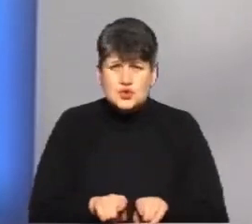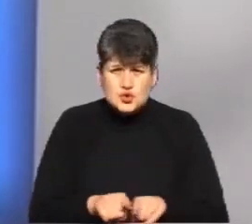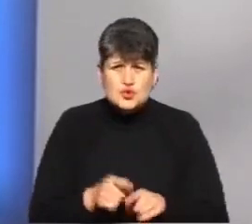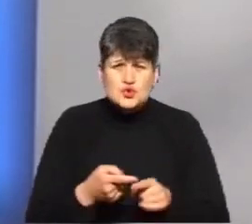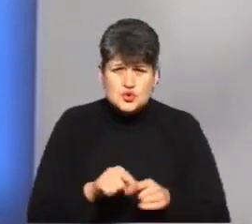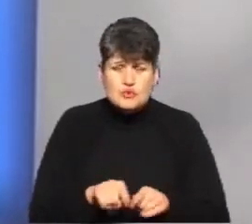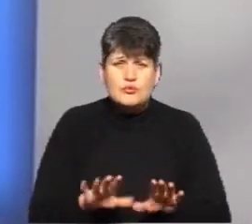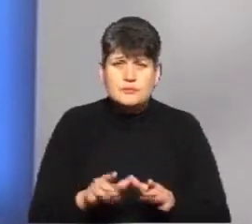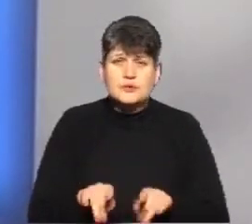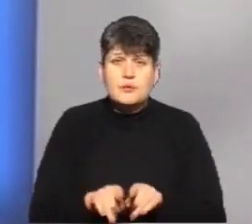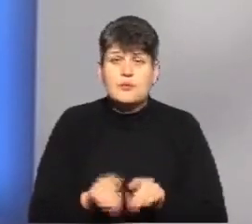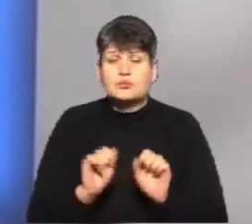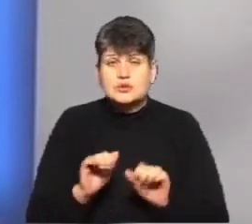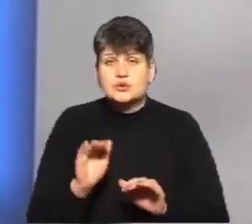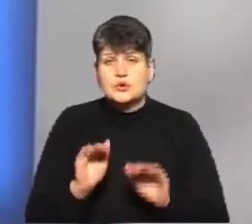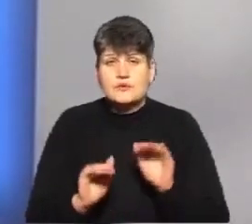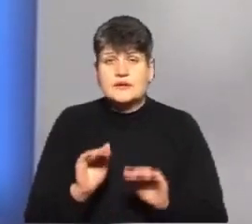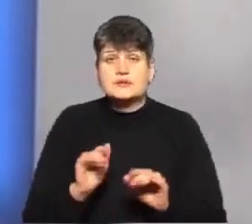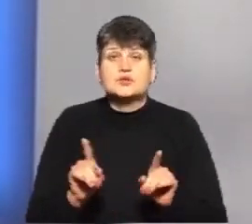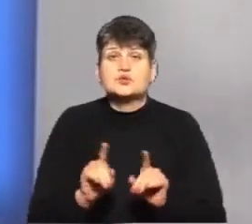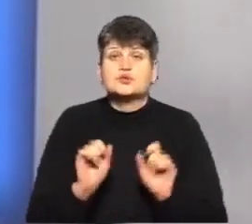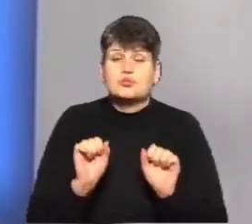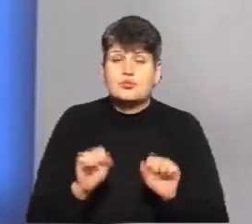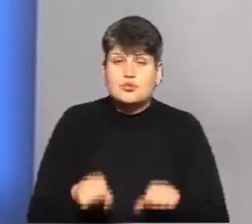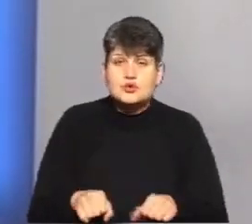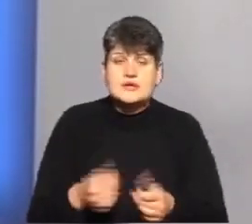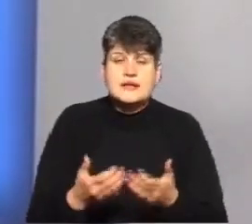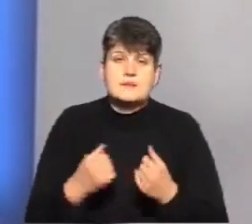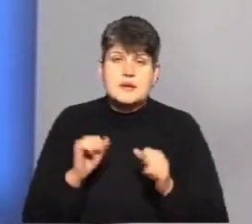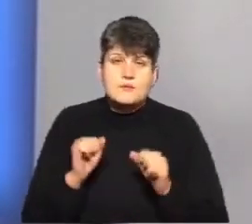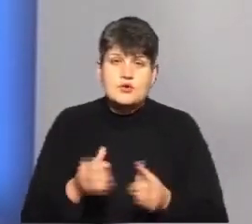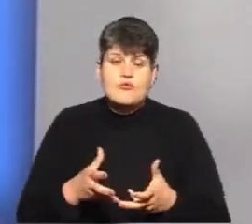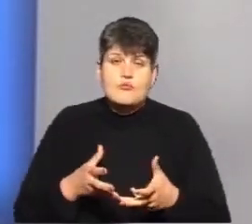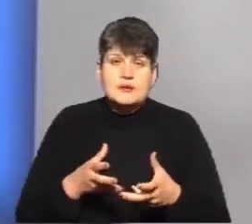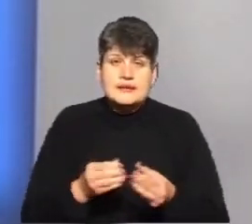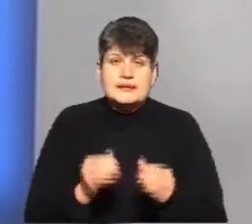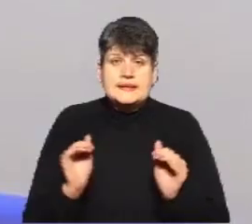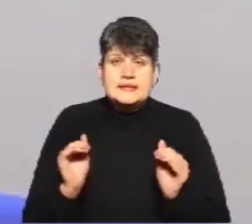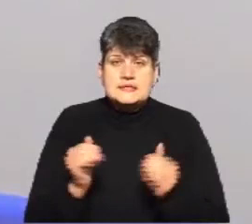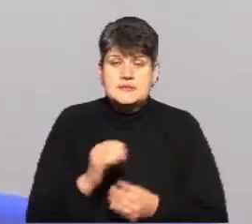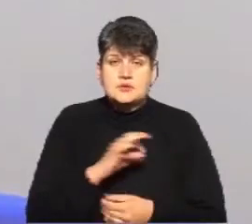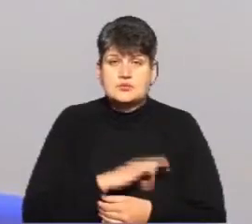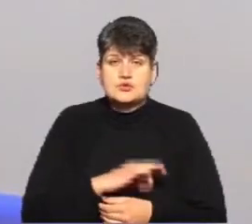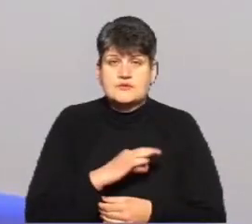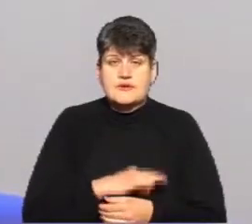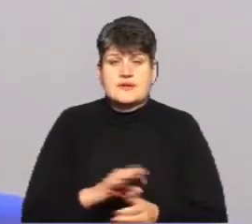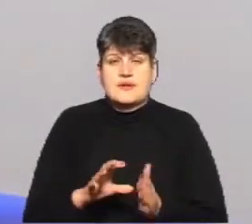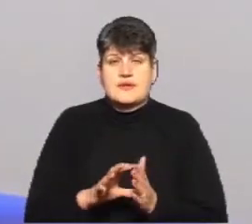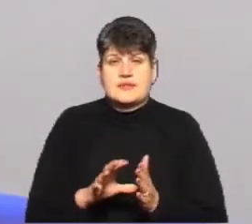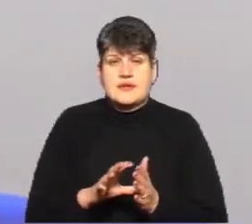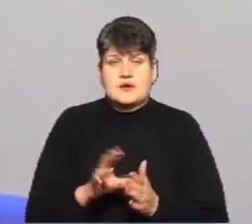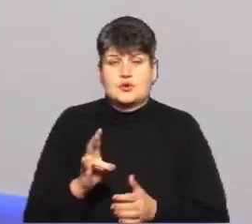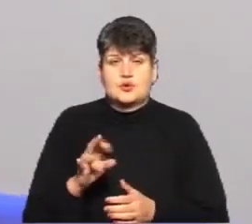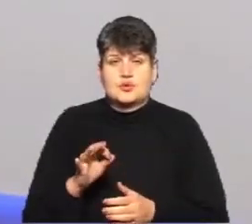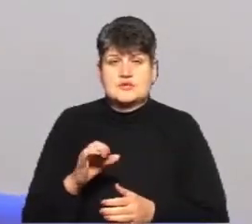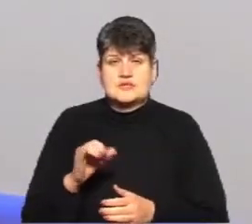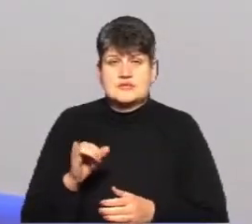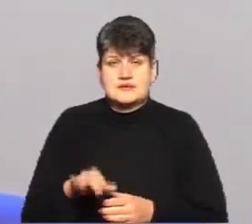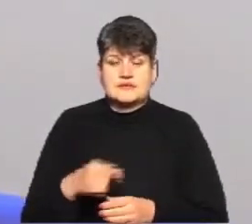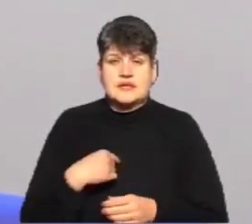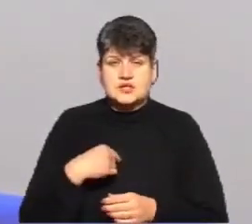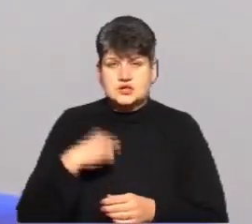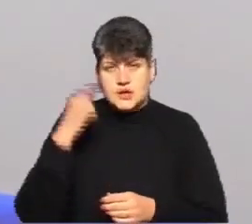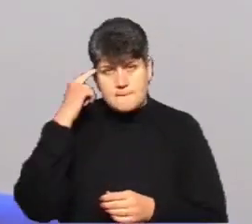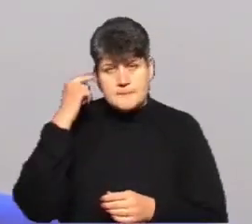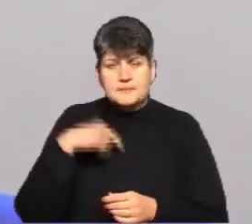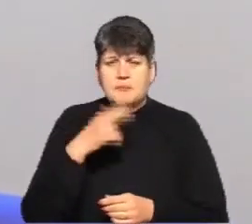може регулюватися, але ми можемо вплинути на зменшення споживання енергоносіїв. Наш менталітет, привикли ми до того,